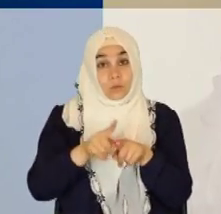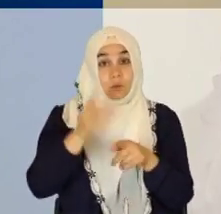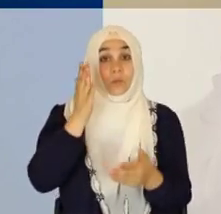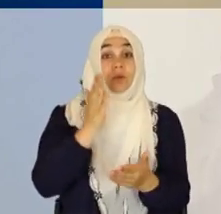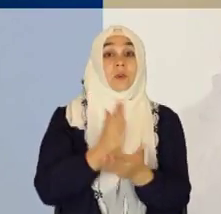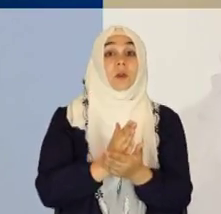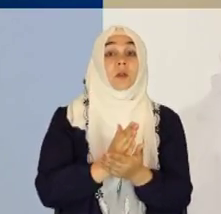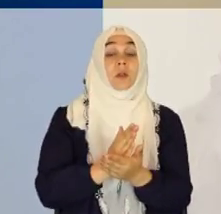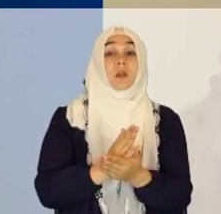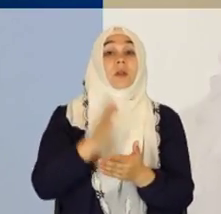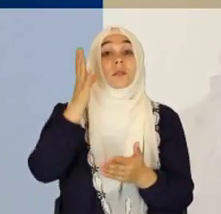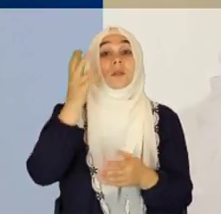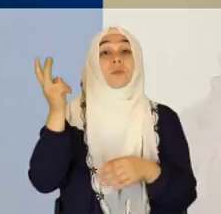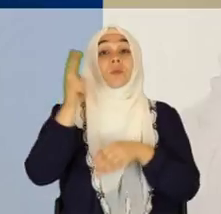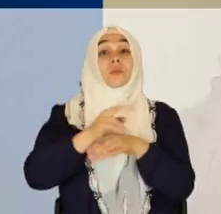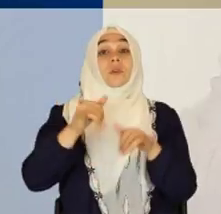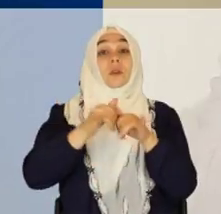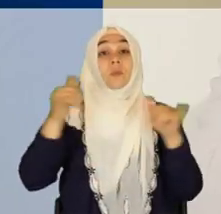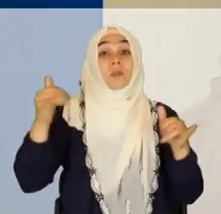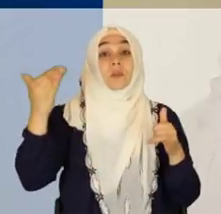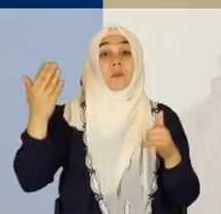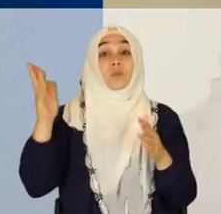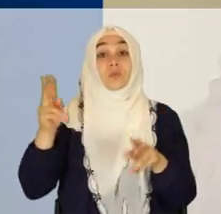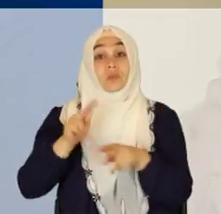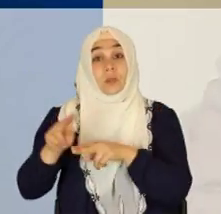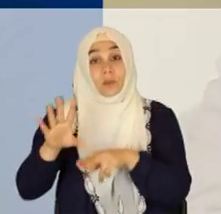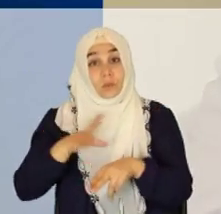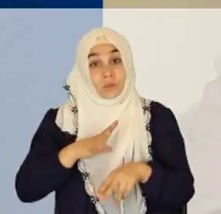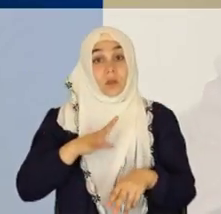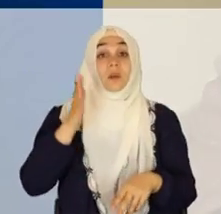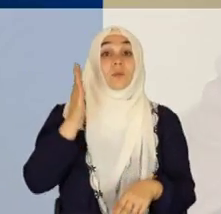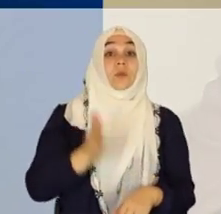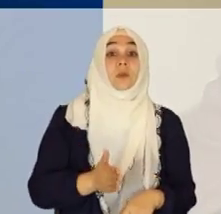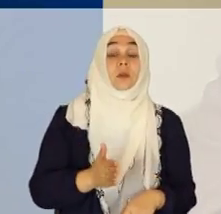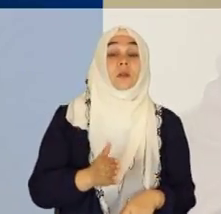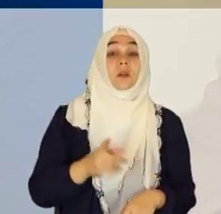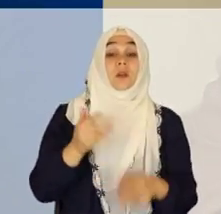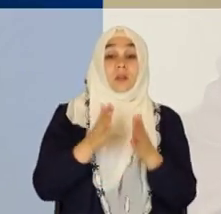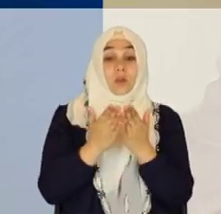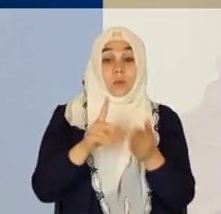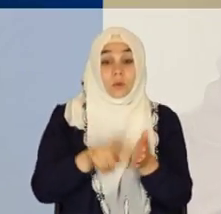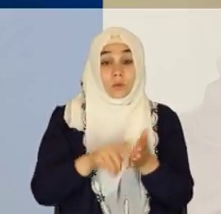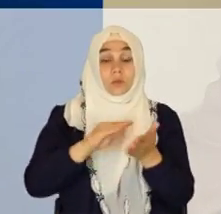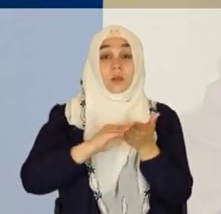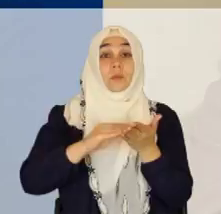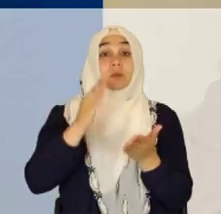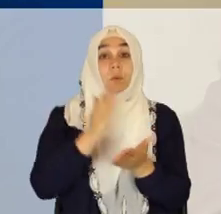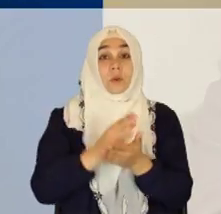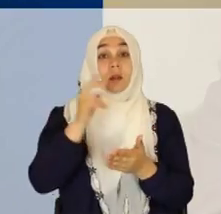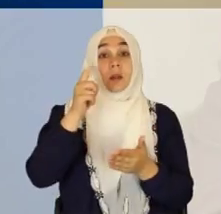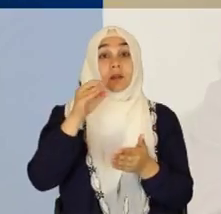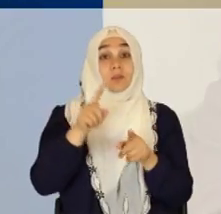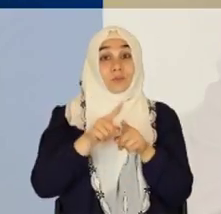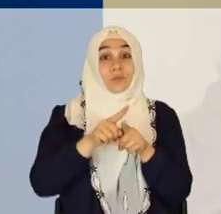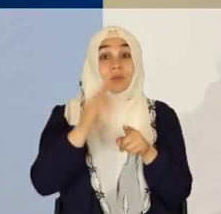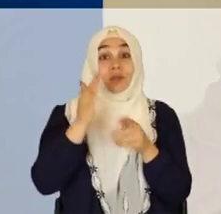Islom olami kengayganda sahobalarning vaqtlarida ham bo'lgan. kitoblarda bor, nimada ham keldi shekilli hadis va